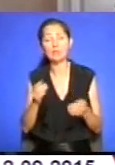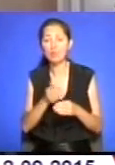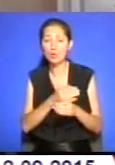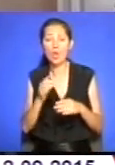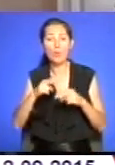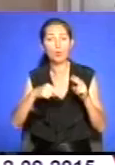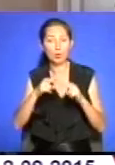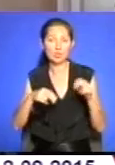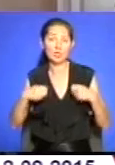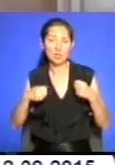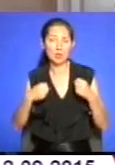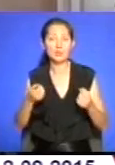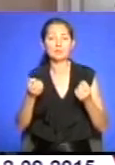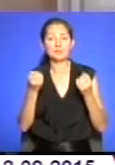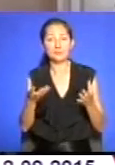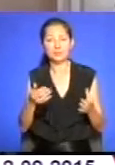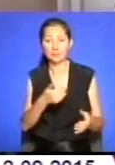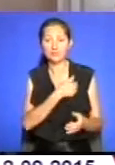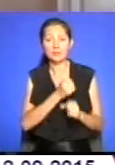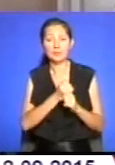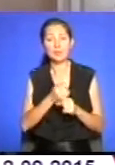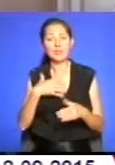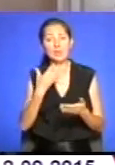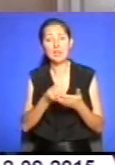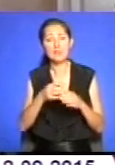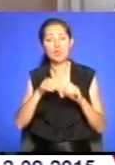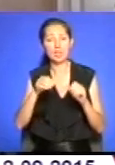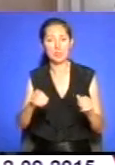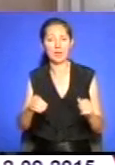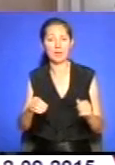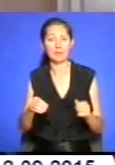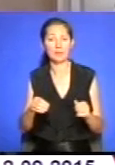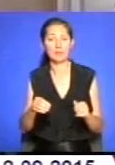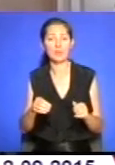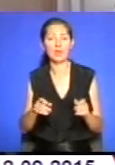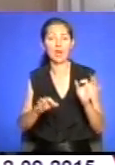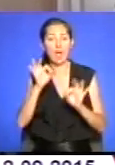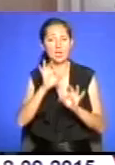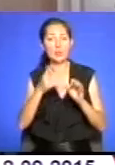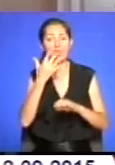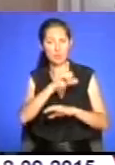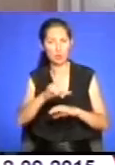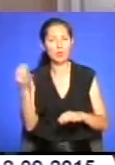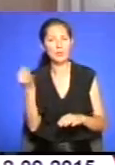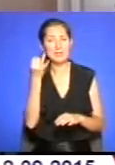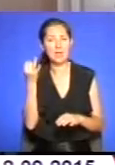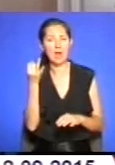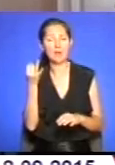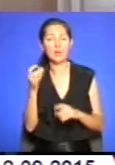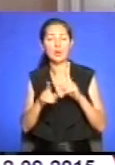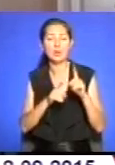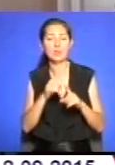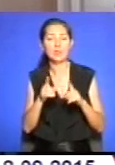Звісно, хочеться працювати на нашій землі, тобто, звісно, збори за кордоном – це цікаво, це якось зміна,